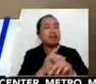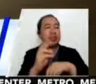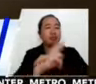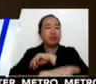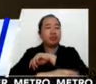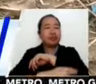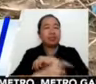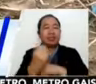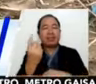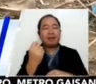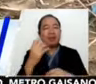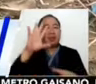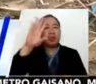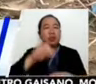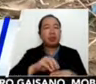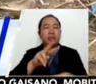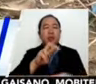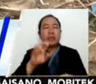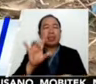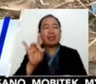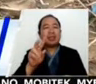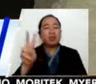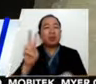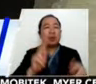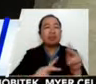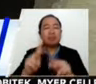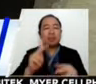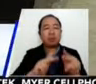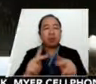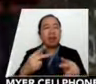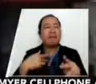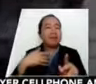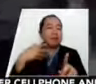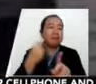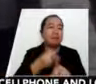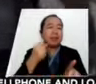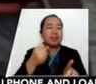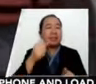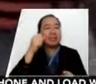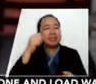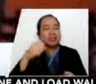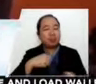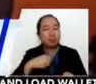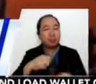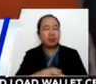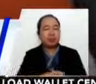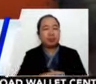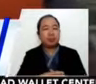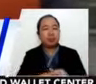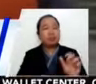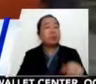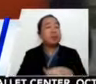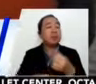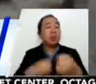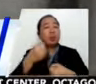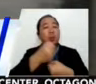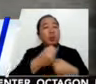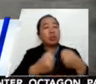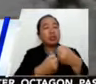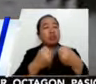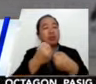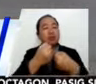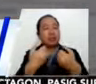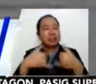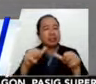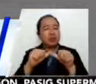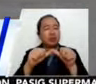na individual ang apektado sa pagbaha sa 7 barangay sa Davao City kagabi. Sa Pikit Cotabato naman, lubog pa rin sa baha ang 2 barangay